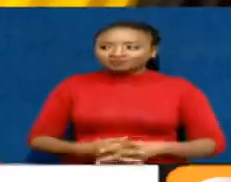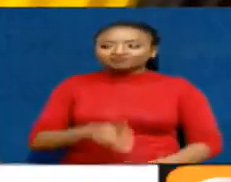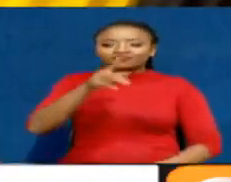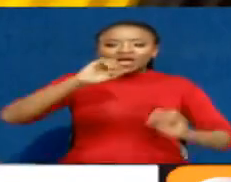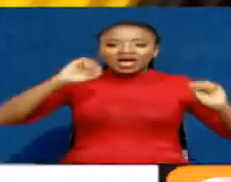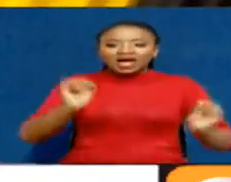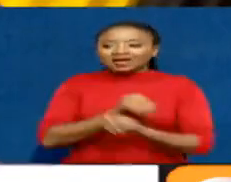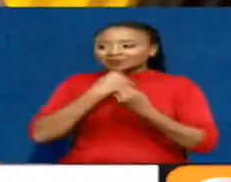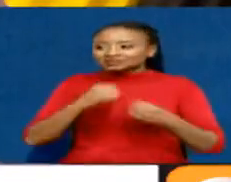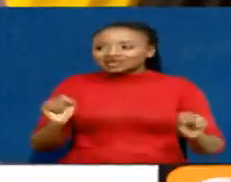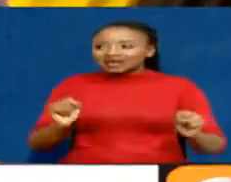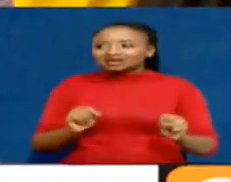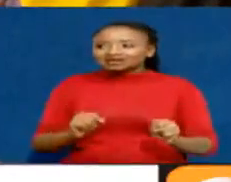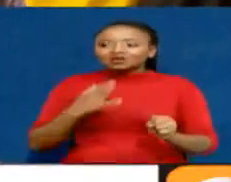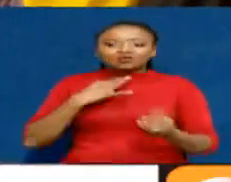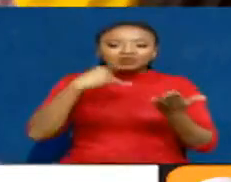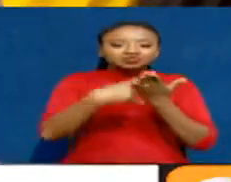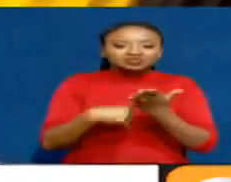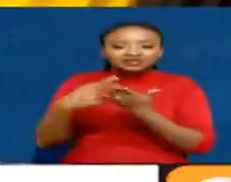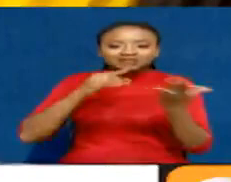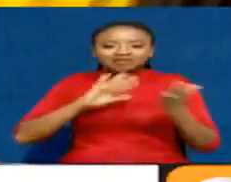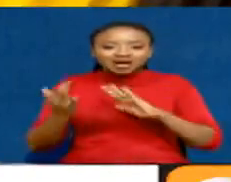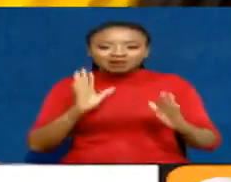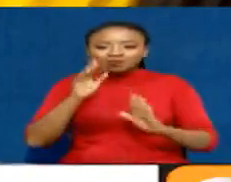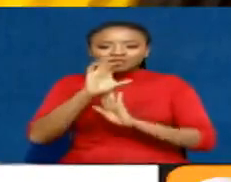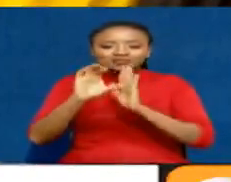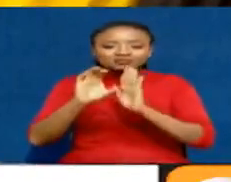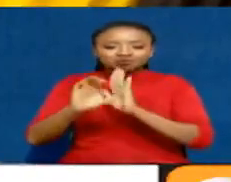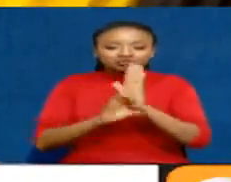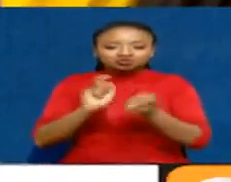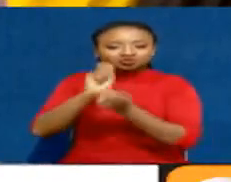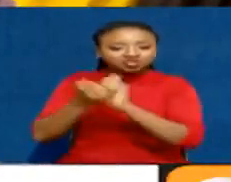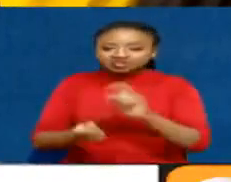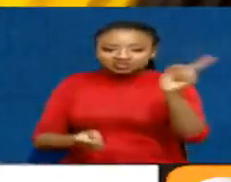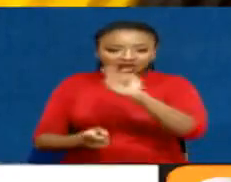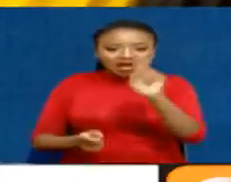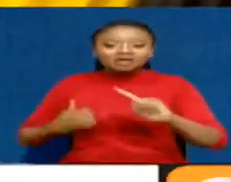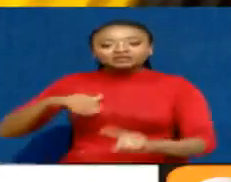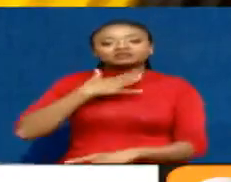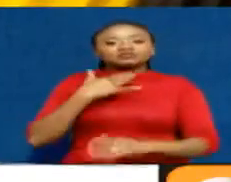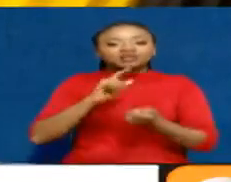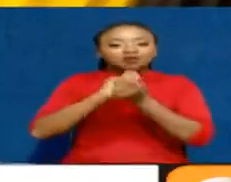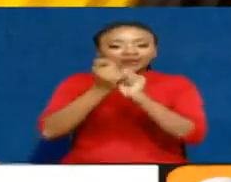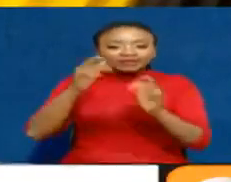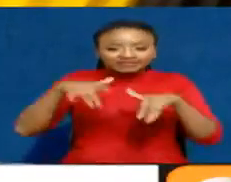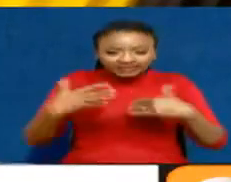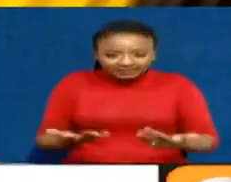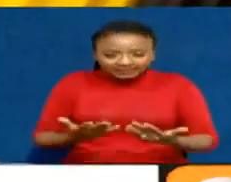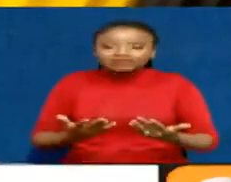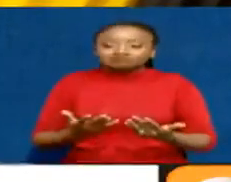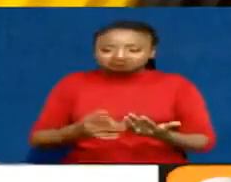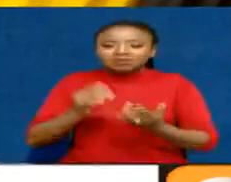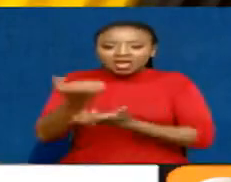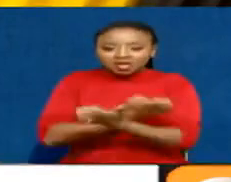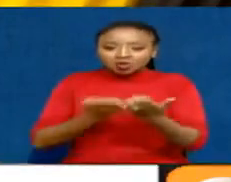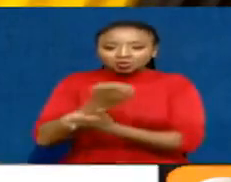Haiwezi kuwa mjadala ya kubadilisha katiba. Tunataka itubadilishe uchumi. Haiwezi